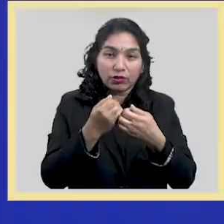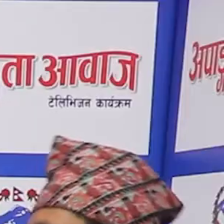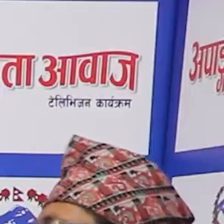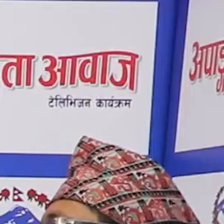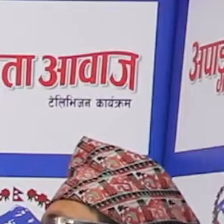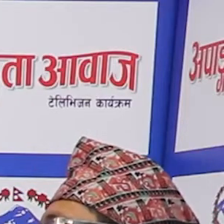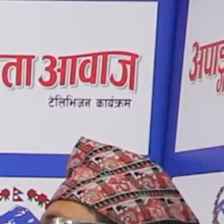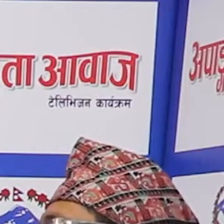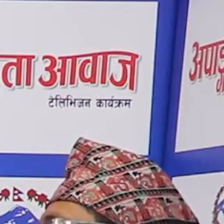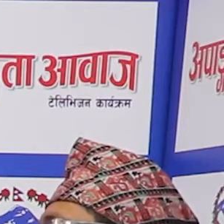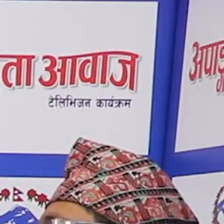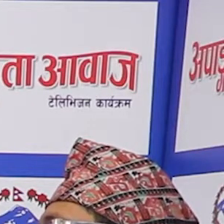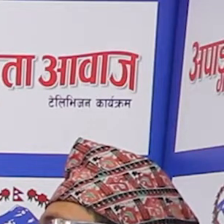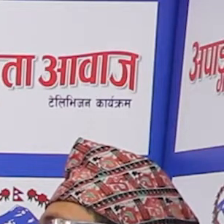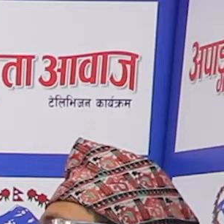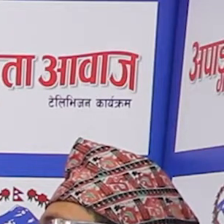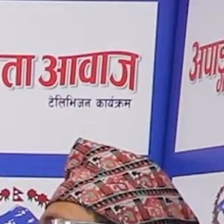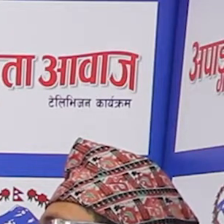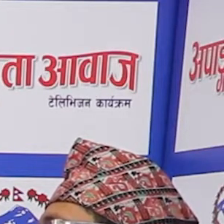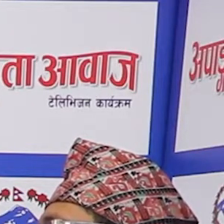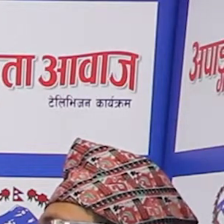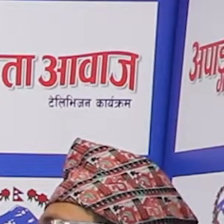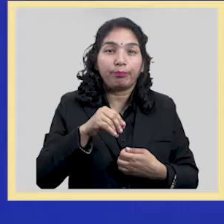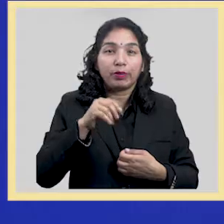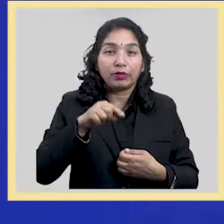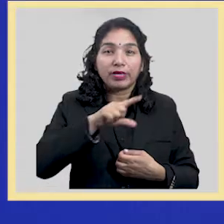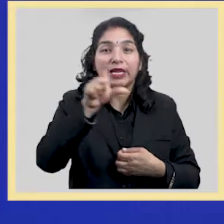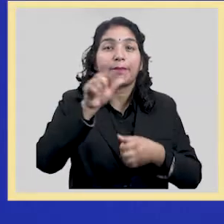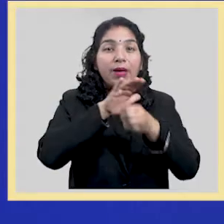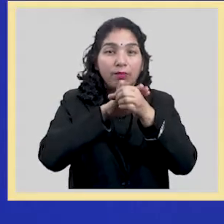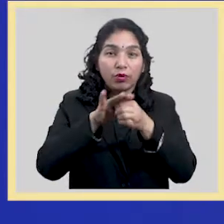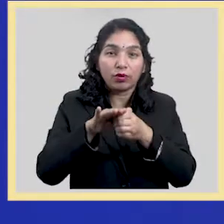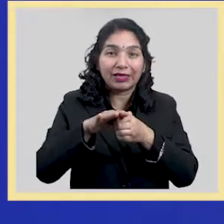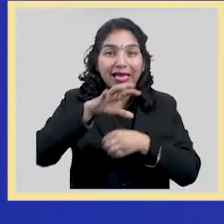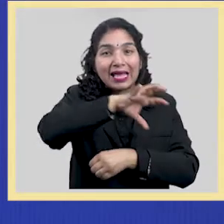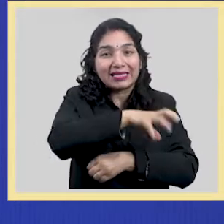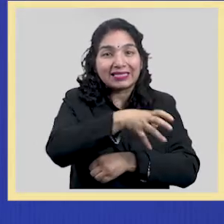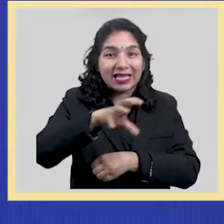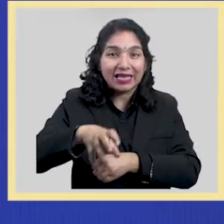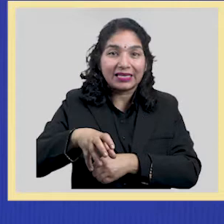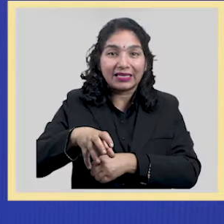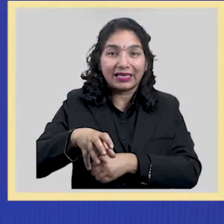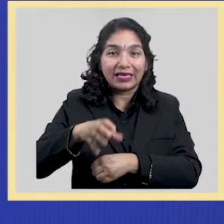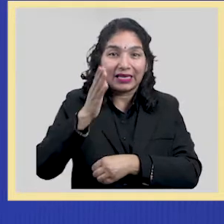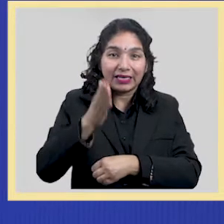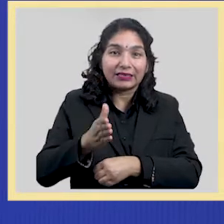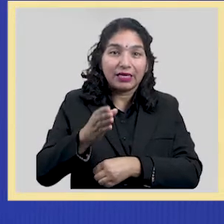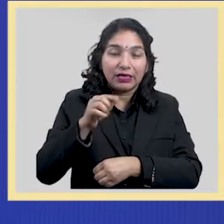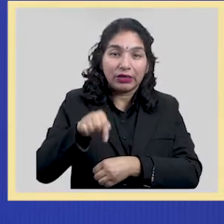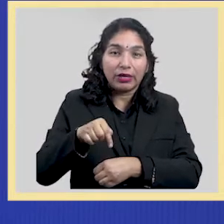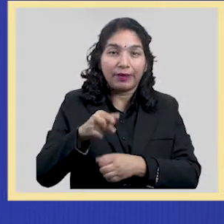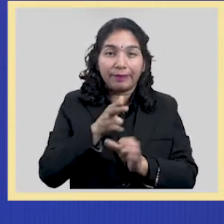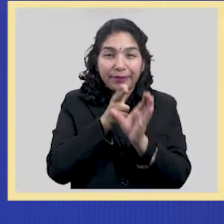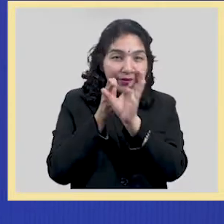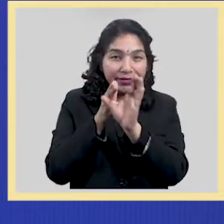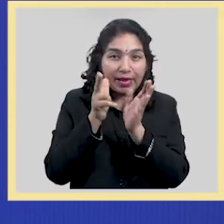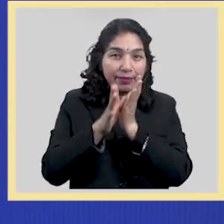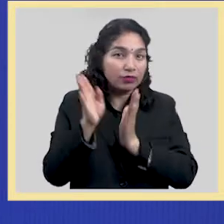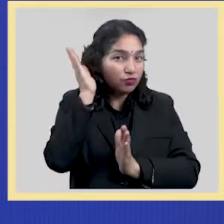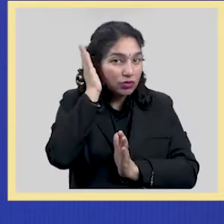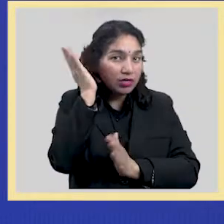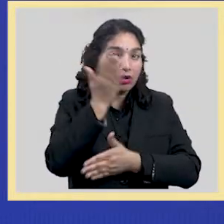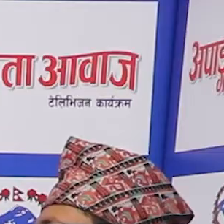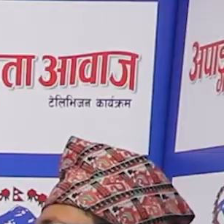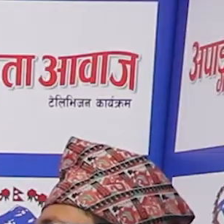चाहन्छु। यस्तो कुराहरू चाहिँ हाम्रो सबै यो चाहिँ नेपालभरिका स्थानीय निकायहरूले चाहिँ यही चाहिँ मिडिया मार्फत